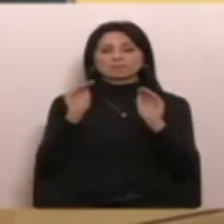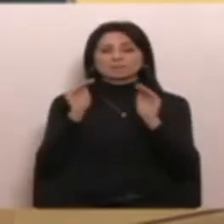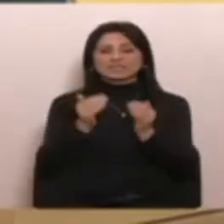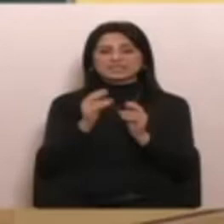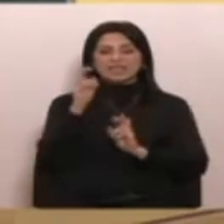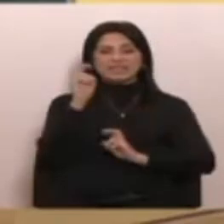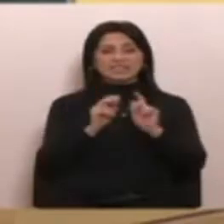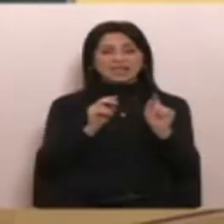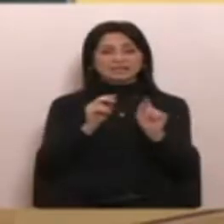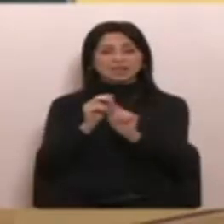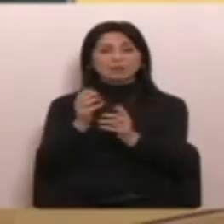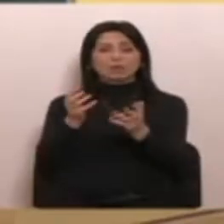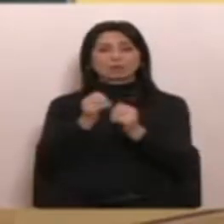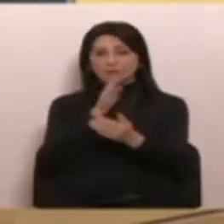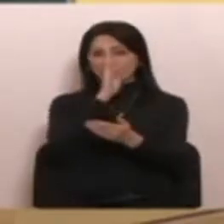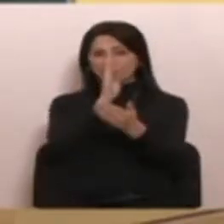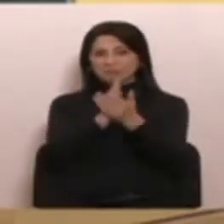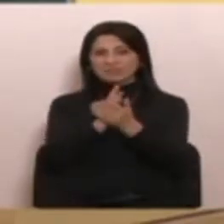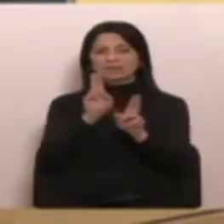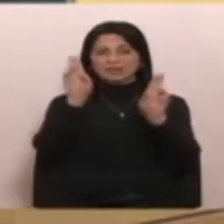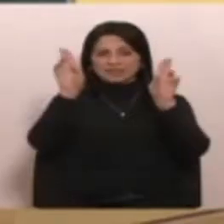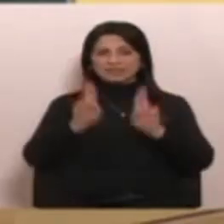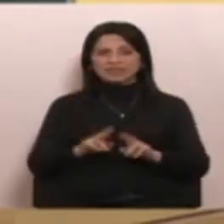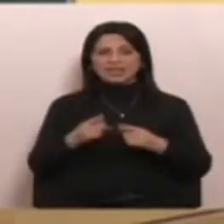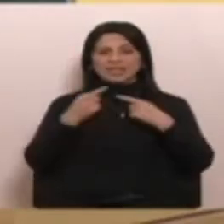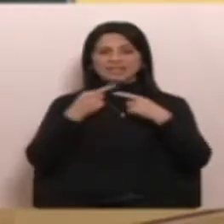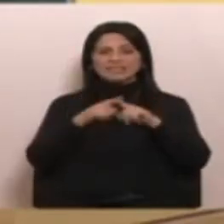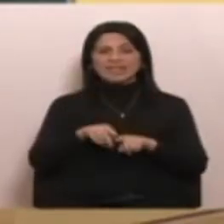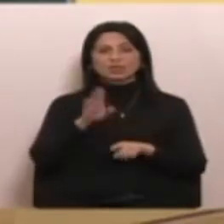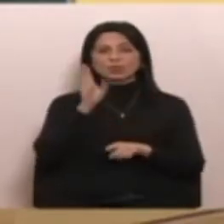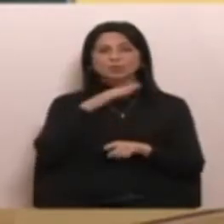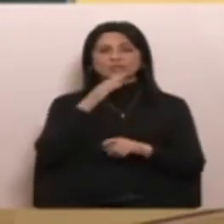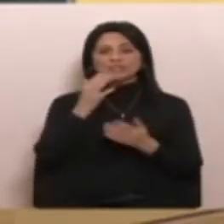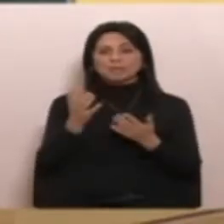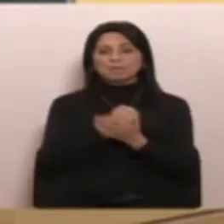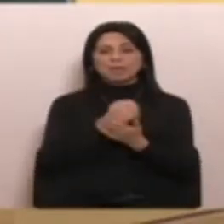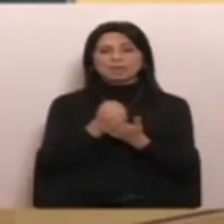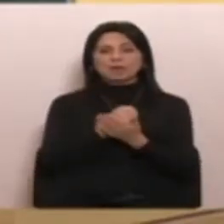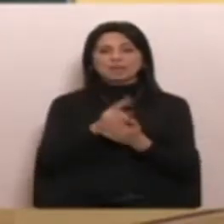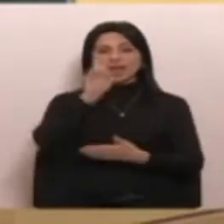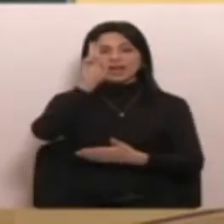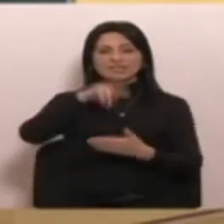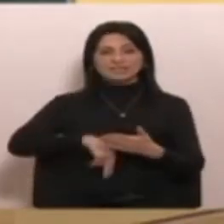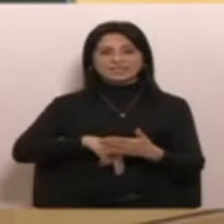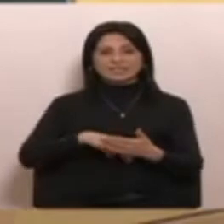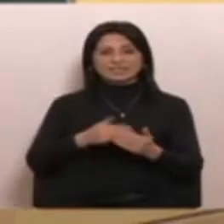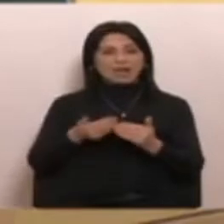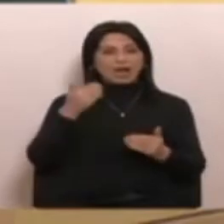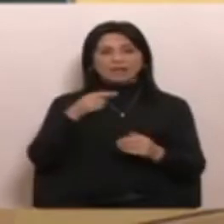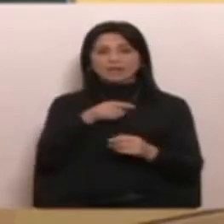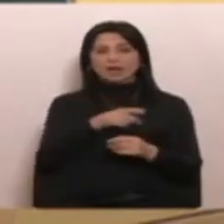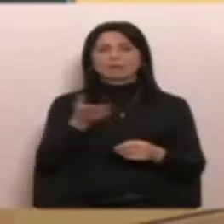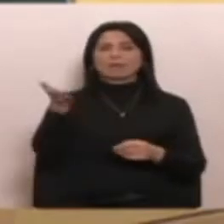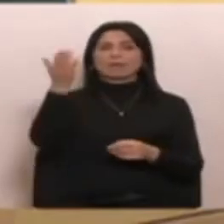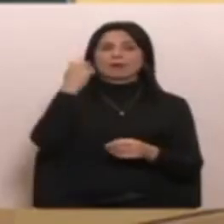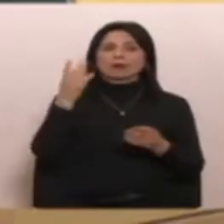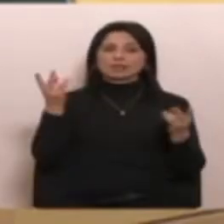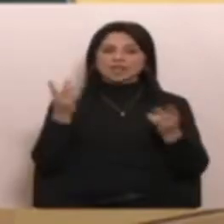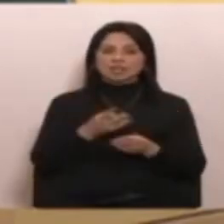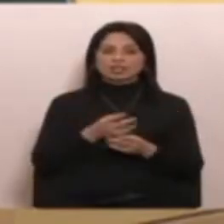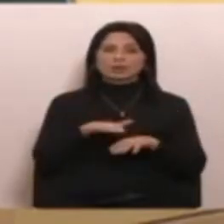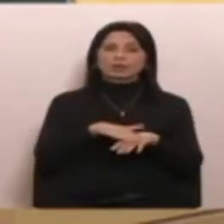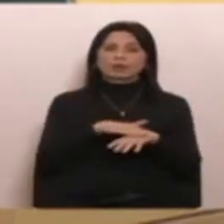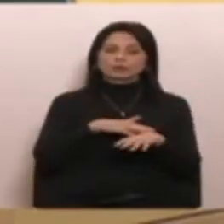საწარმომ მიიღო პირდაპირი წესით ტექნიკური წყლის მოპოვების ლიცენზია. ადრე ამისთვის მათ დაჭირდებოდათ საკმაოდ